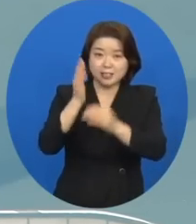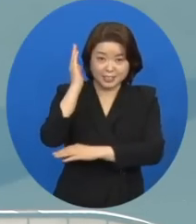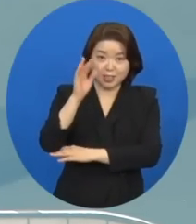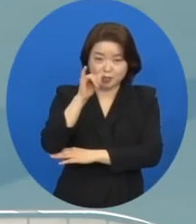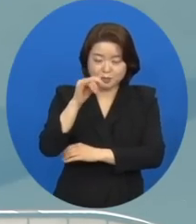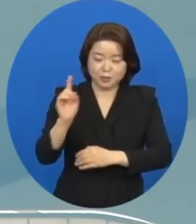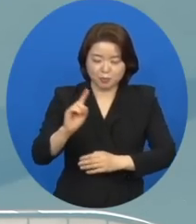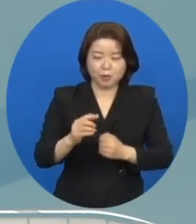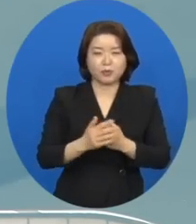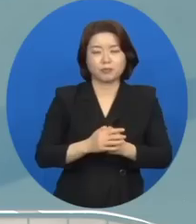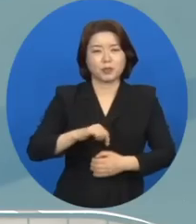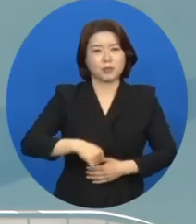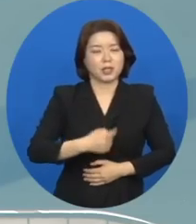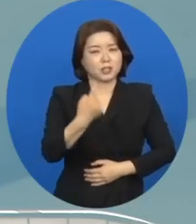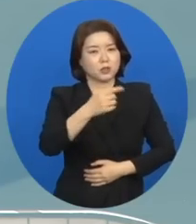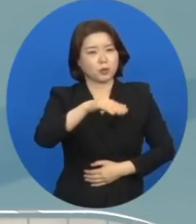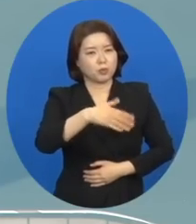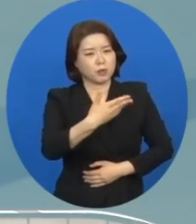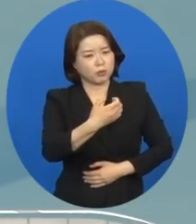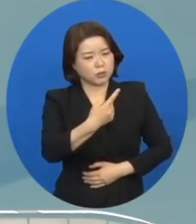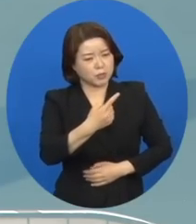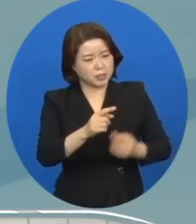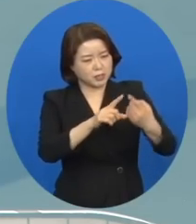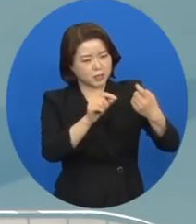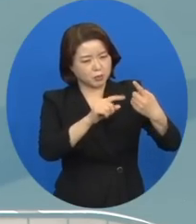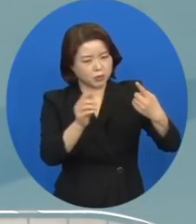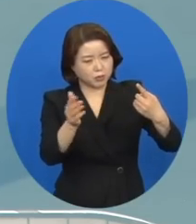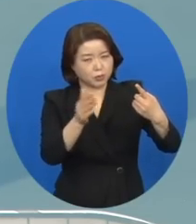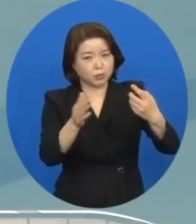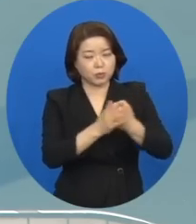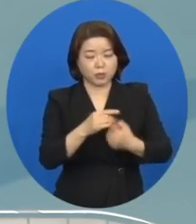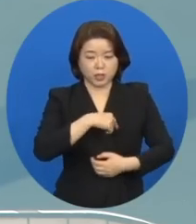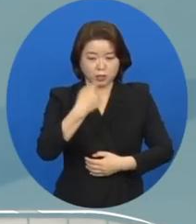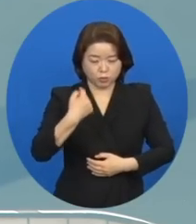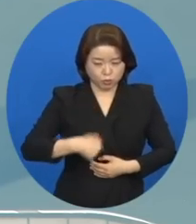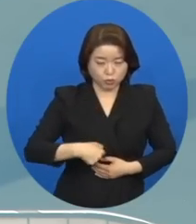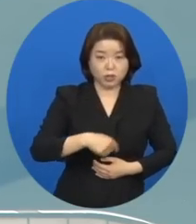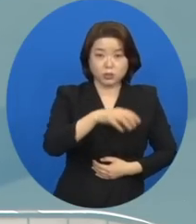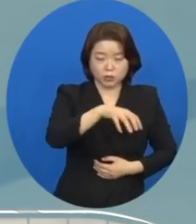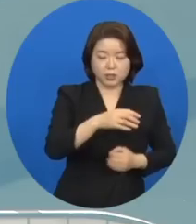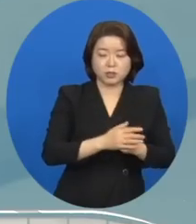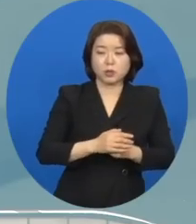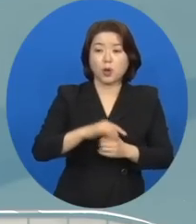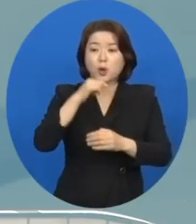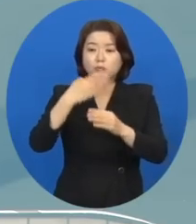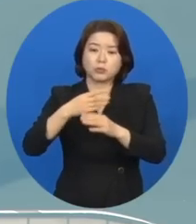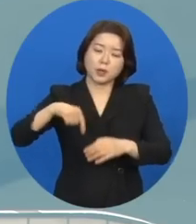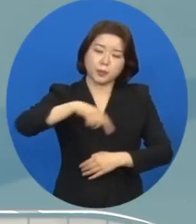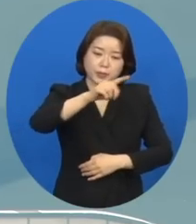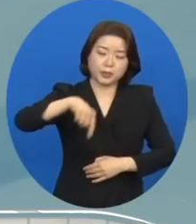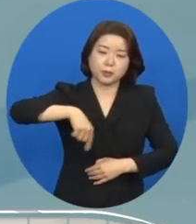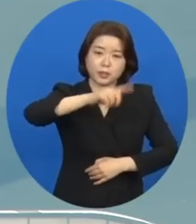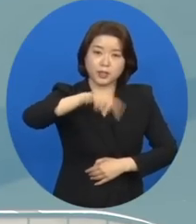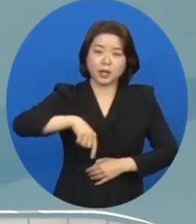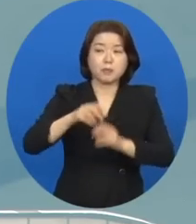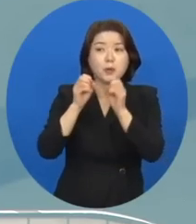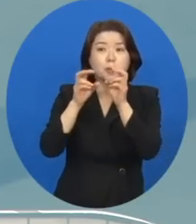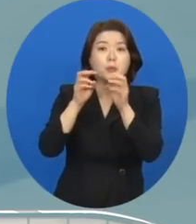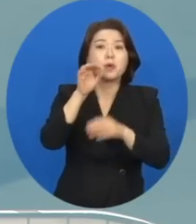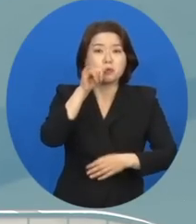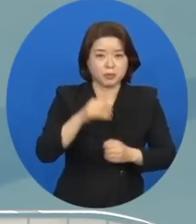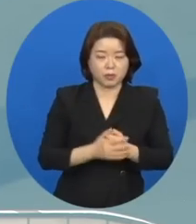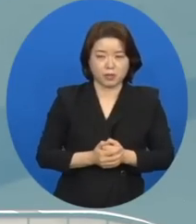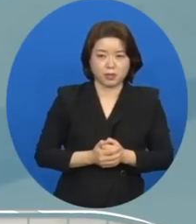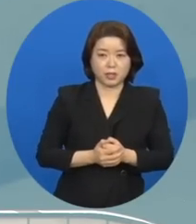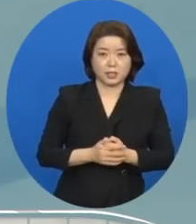본인이 1991년 11월쯤에 중국 쪽에서 북한을 왔다 갔다 하면서 선교를 하던 때였습니다. 그때 중국 공안들이